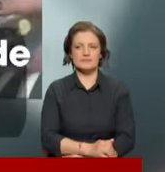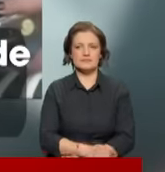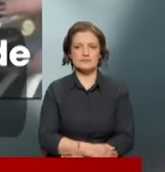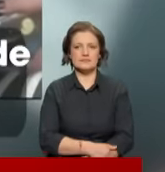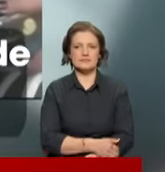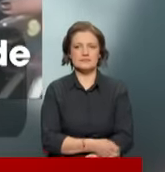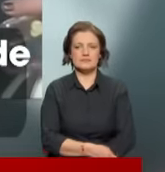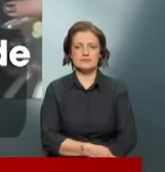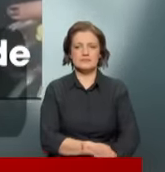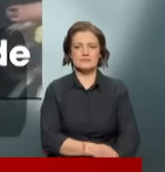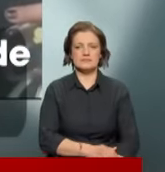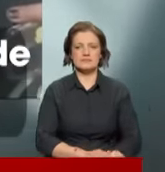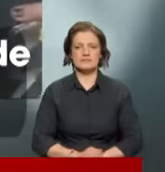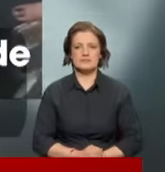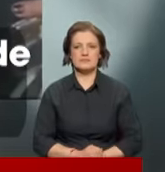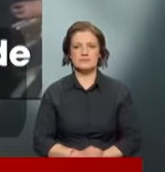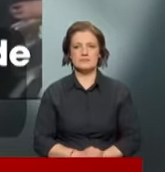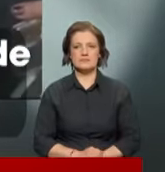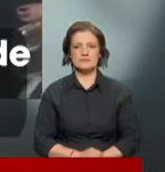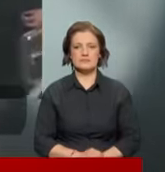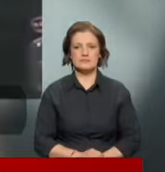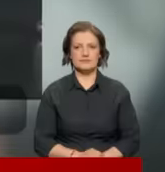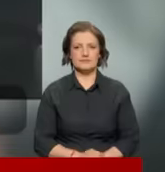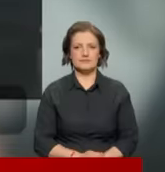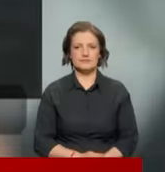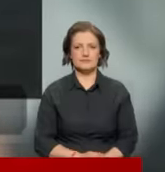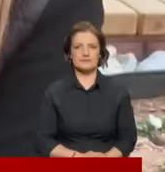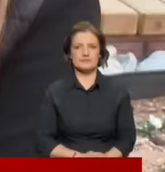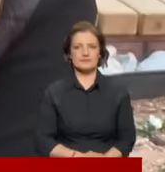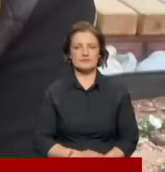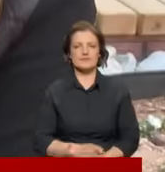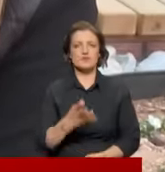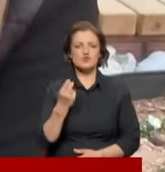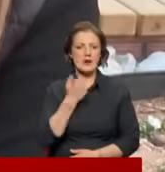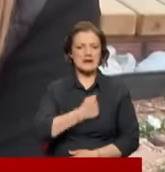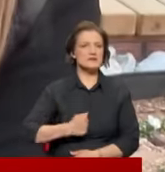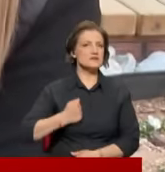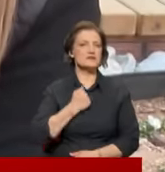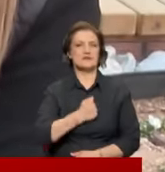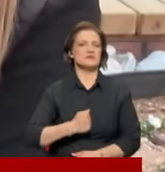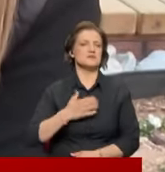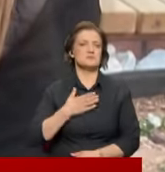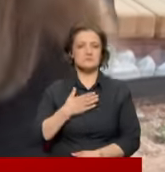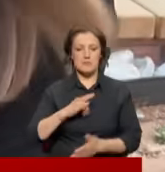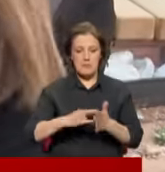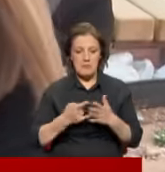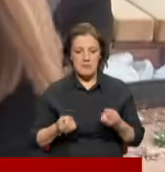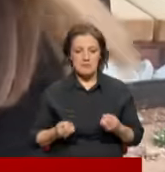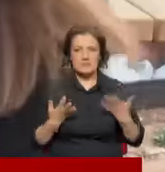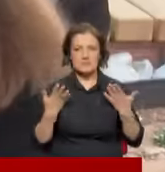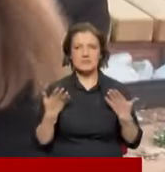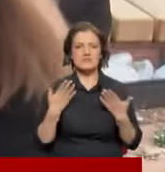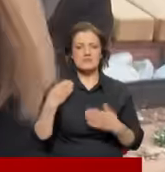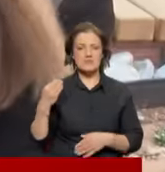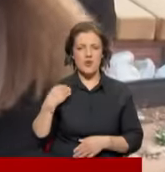gündeyimizde yok. Başta nasıl bir karar aldıysa şu an süreçte bu ara zam olmayacak. Çok kızgınım. Geçinemiyorum. Ben sürekli